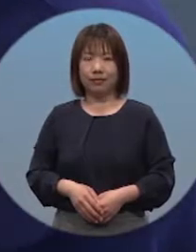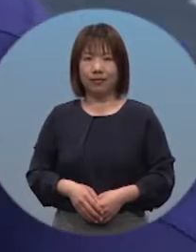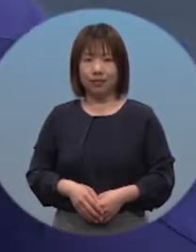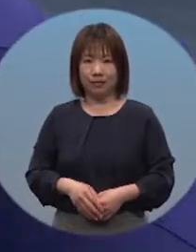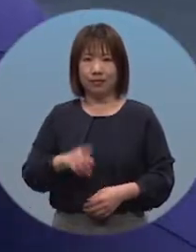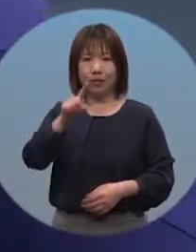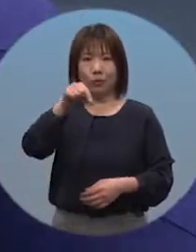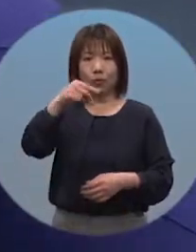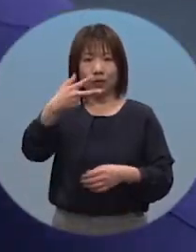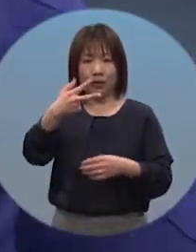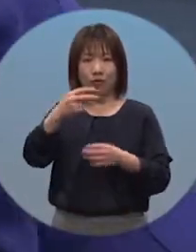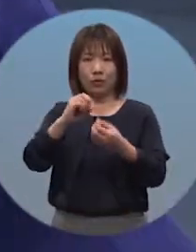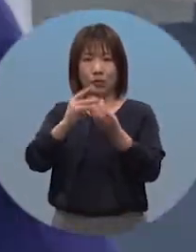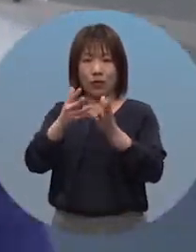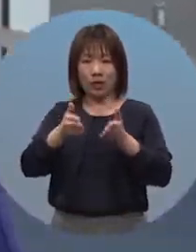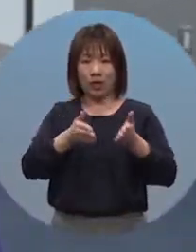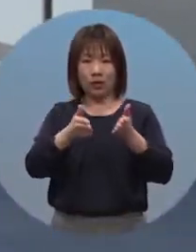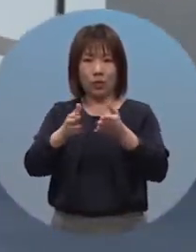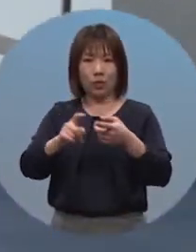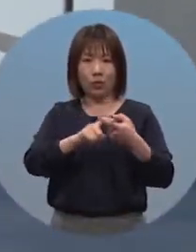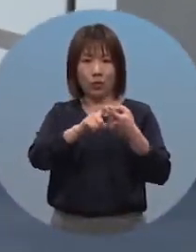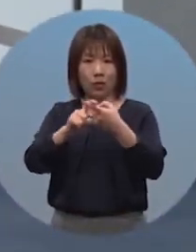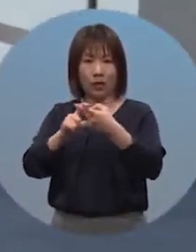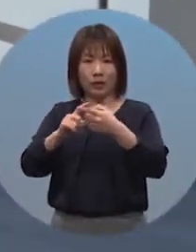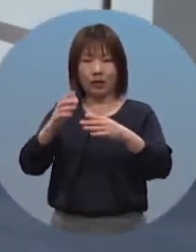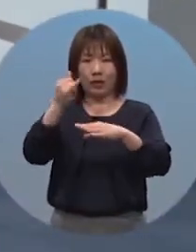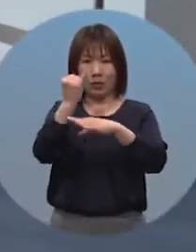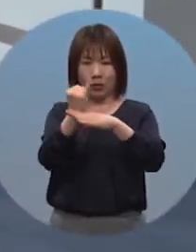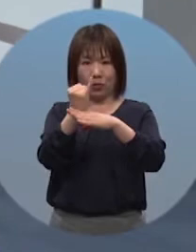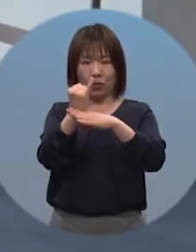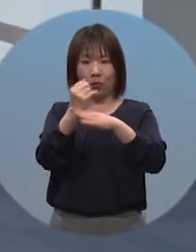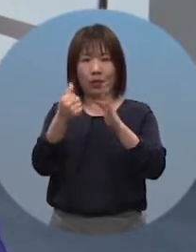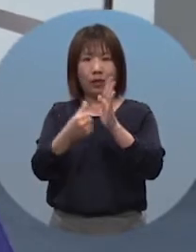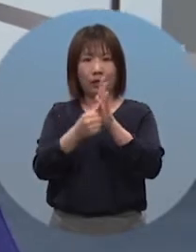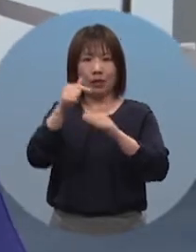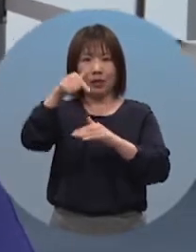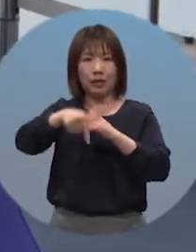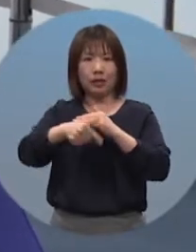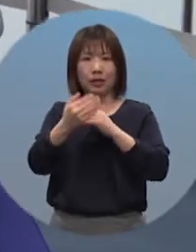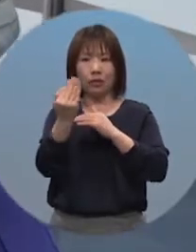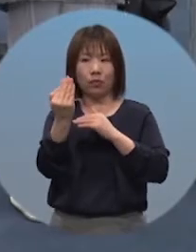しか同協会会長の西峯さんに伺いました